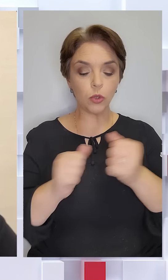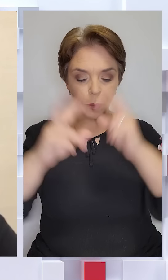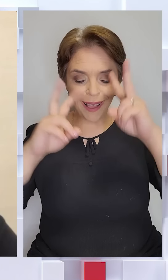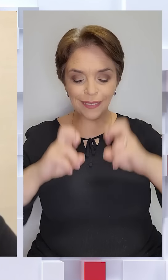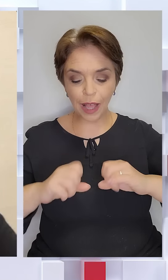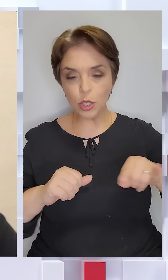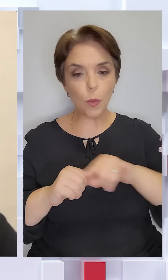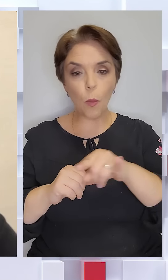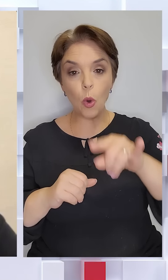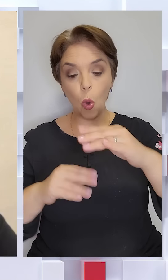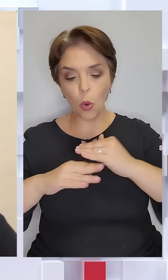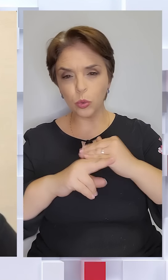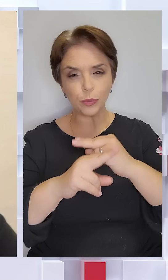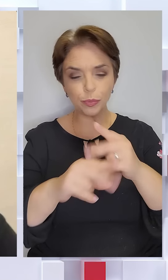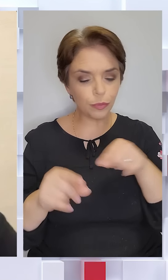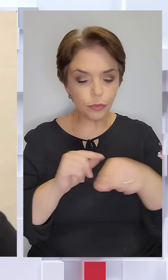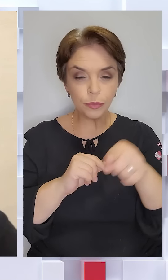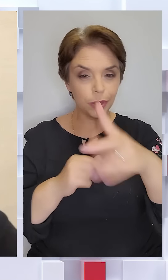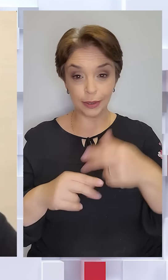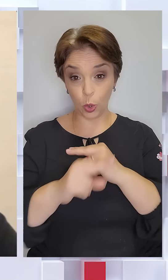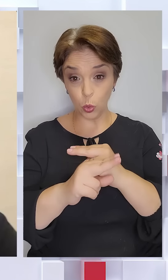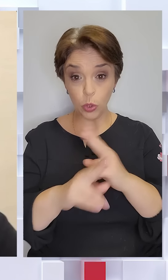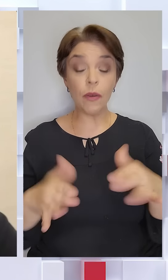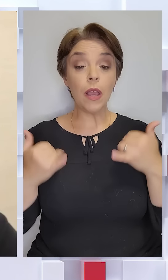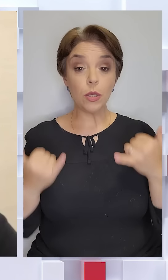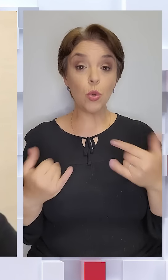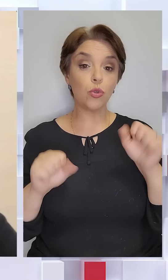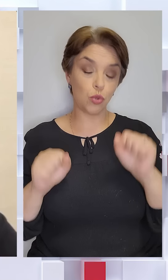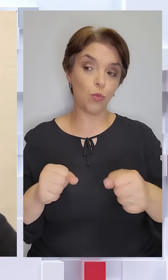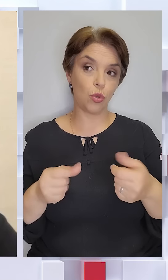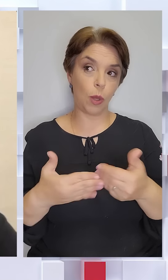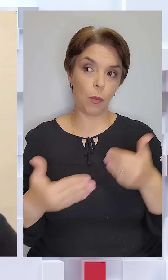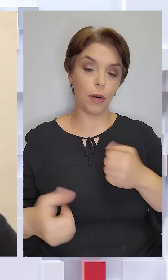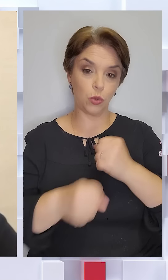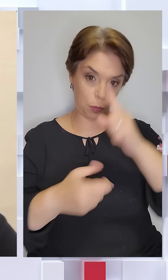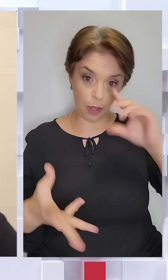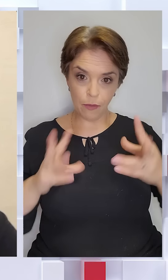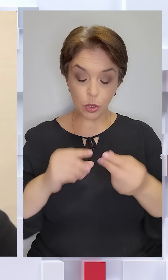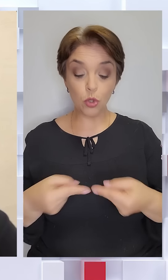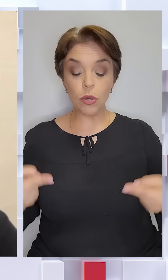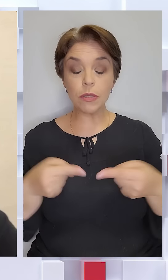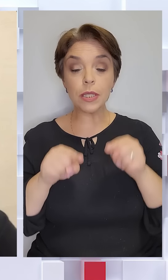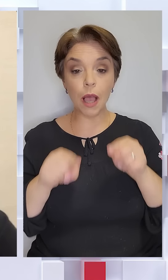аналіз польоту цих дронів і сьогодні вже можна попередньо робити висновки, що